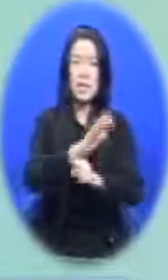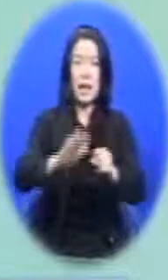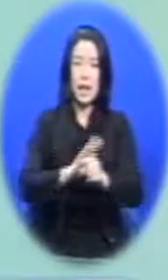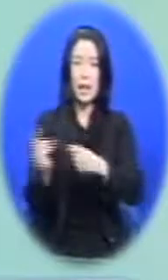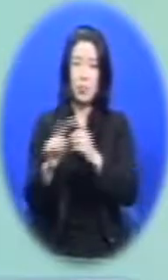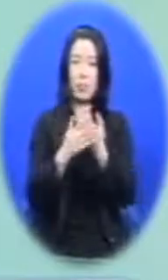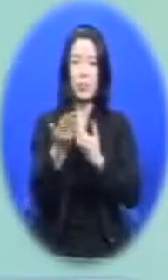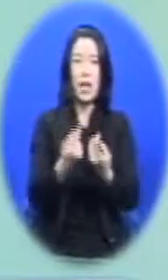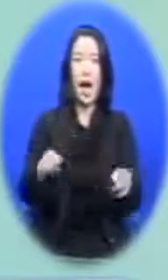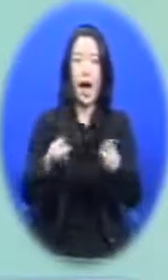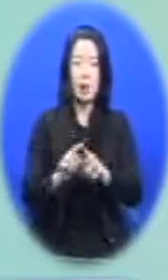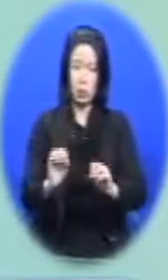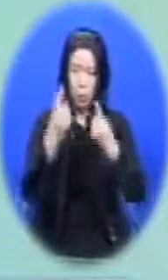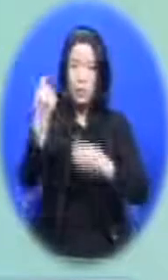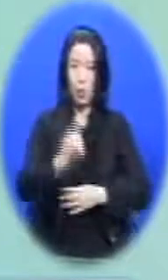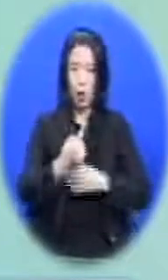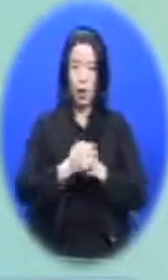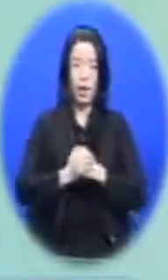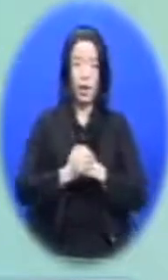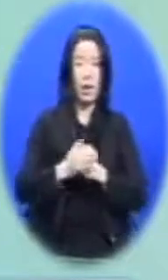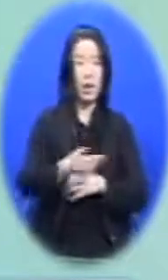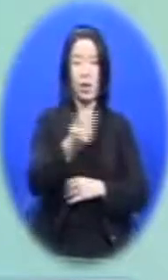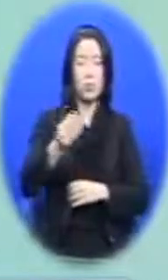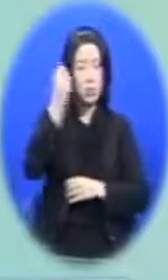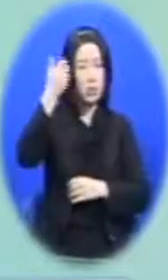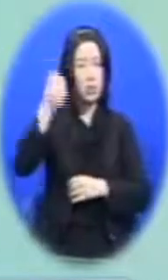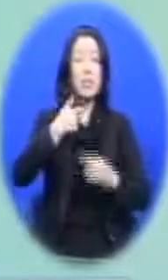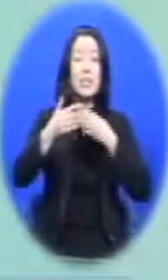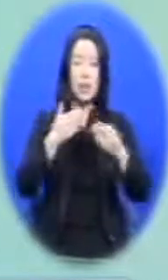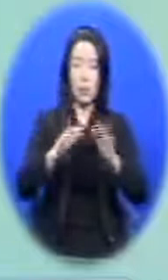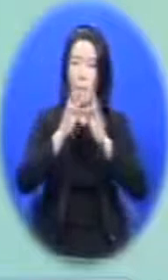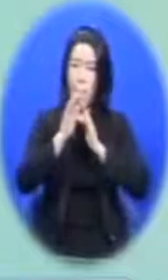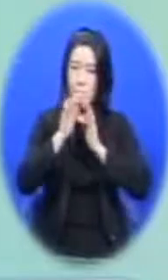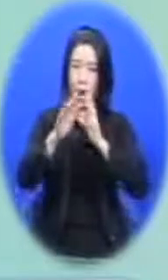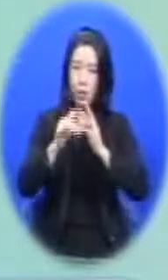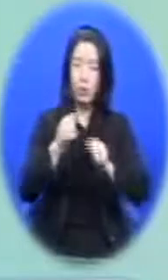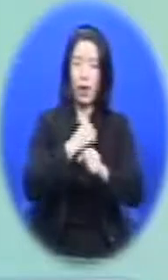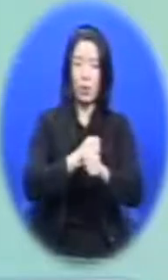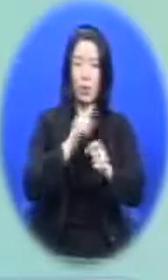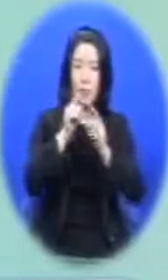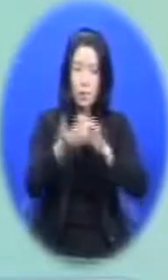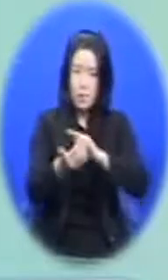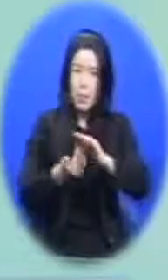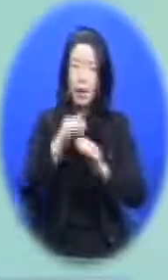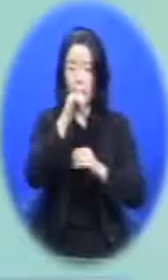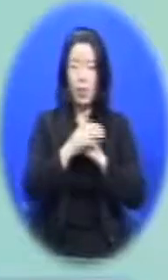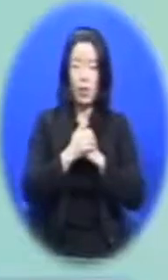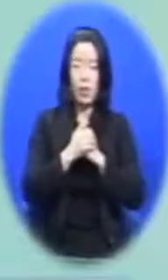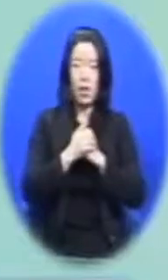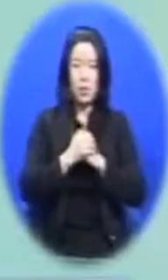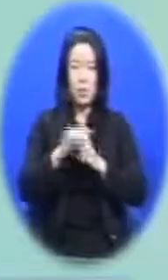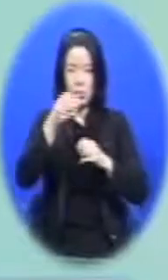옵니다. 여러분, 성령을 체험하고 방언도 하고 예언도 하고 뭐 각양